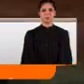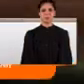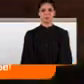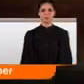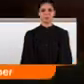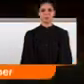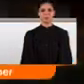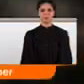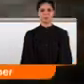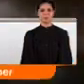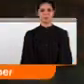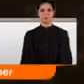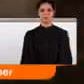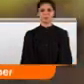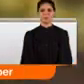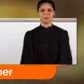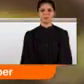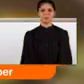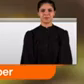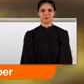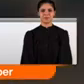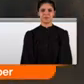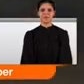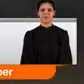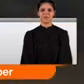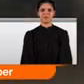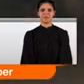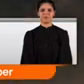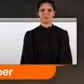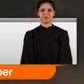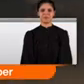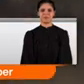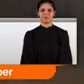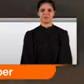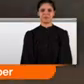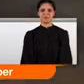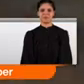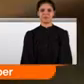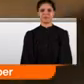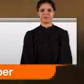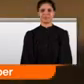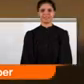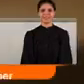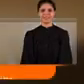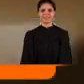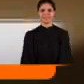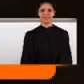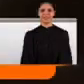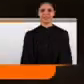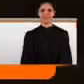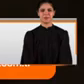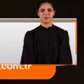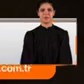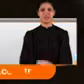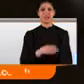Bir bunların haline bak, bir masada, bir masada ya. Da siz kimden izin aldınız da buraya çıktınız? Sen izin aldın mı?